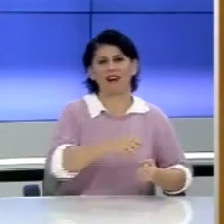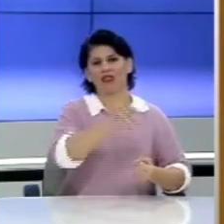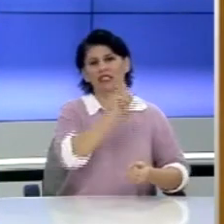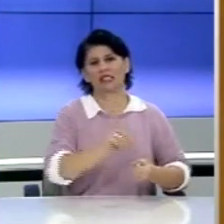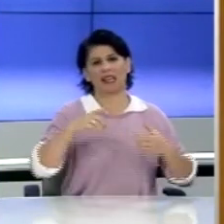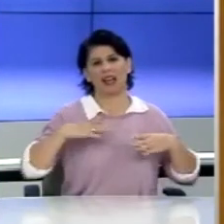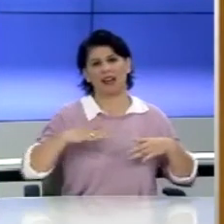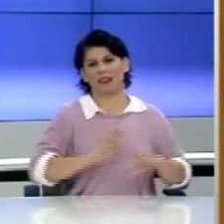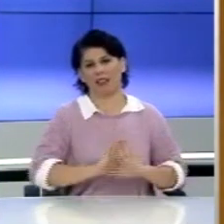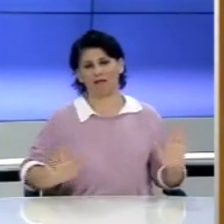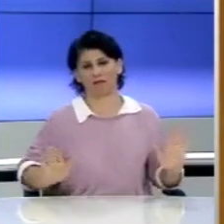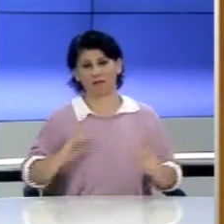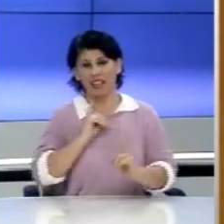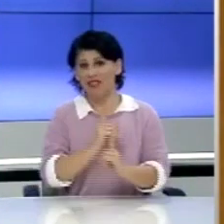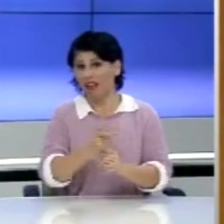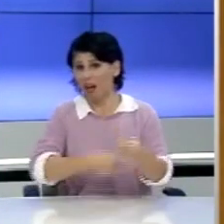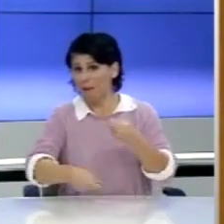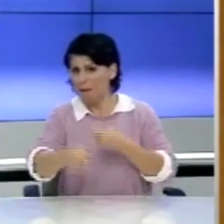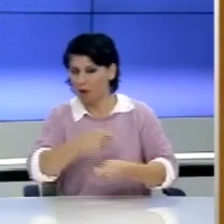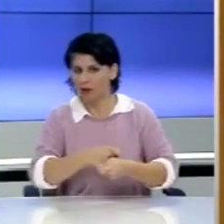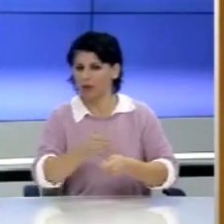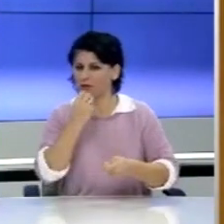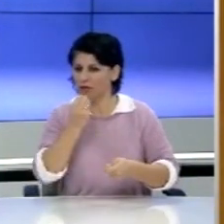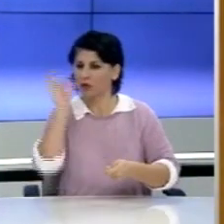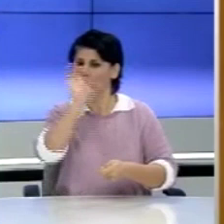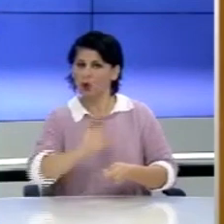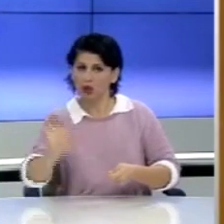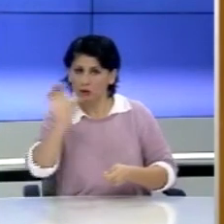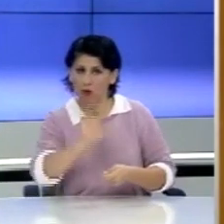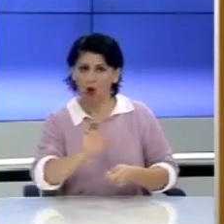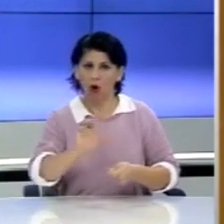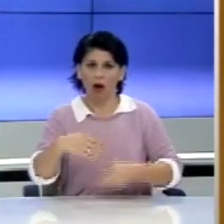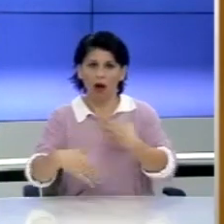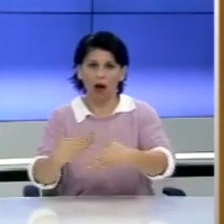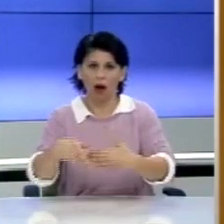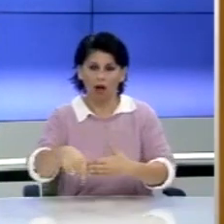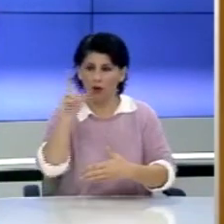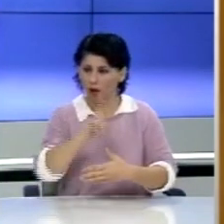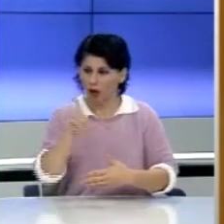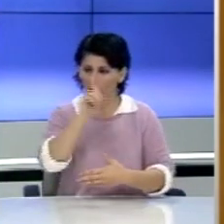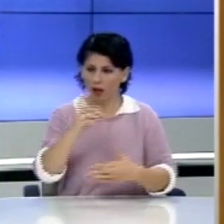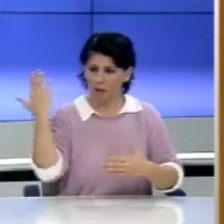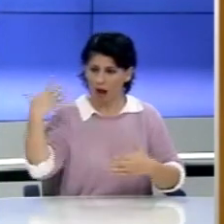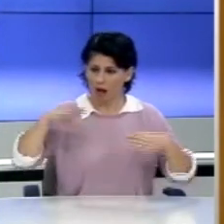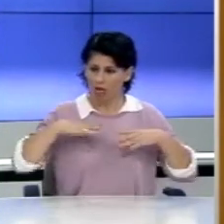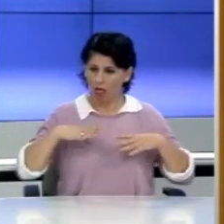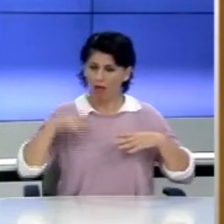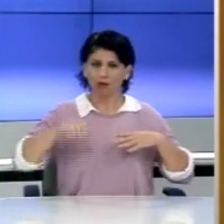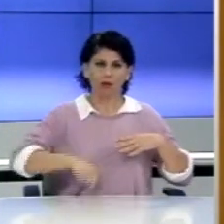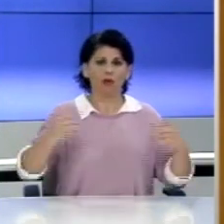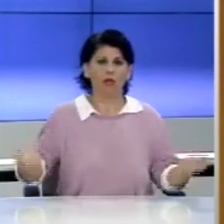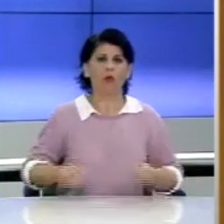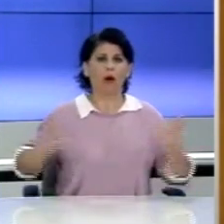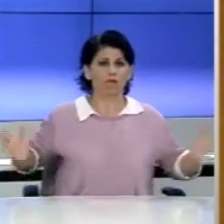αργίας. Ειδικά στο εμπόριο, στον επισιτισμό, τον τουρισμό, οι εξελίξεις αυτές δένουν με την απογείωση